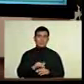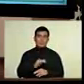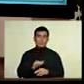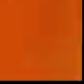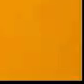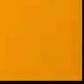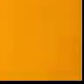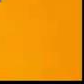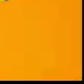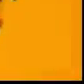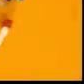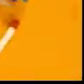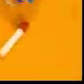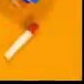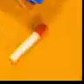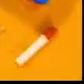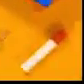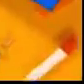до свидания.